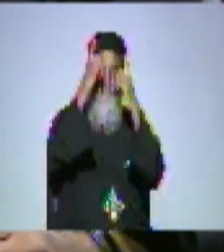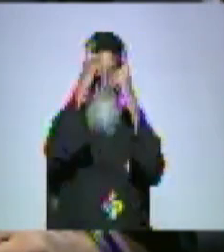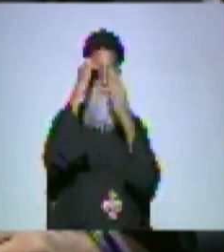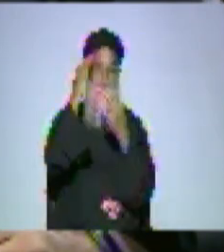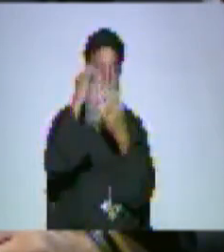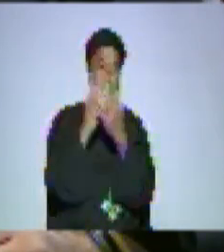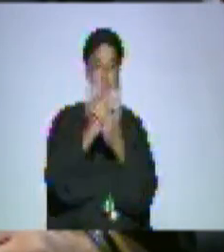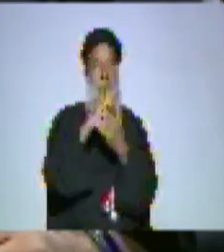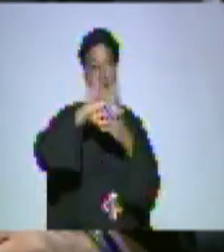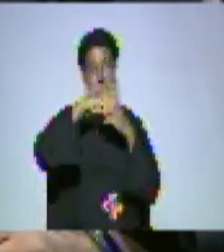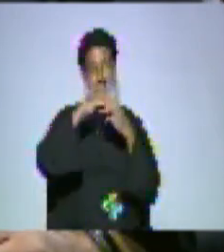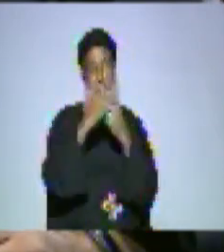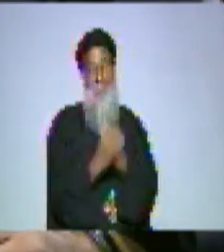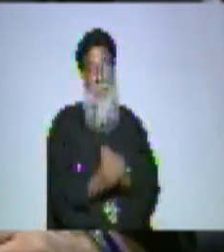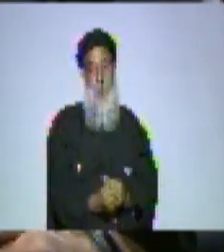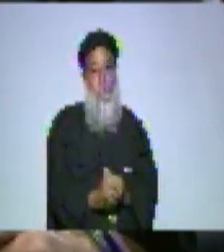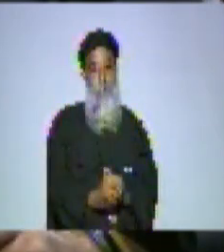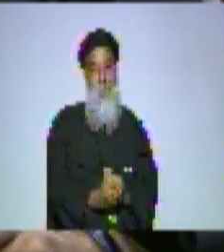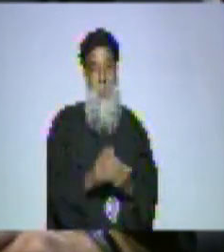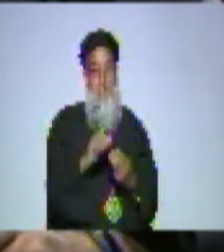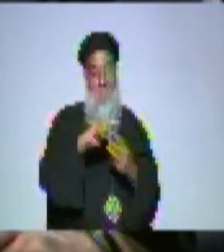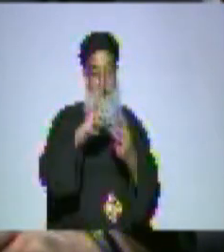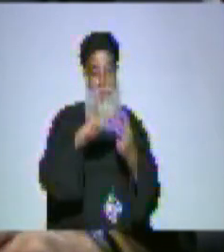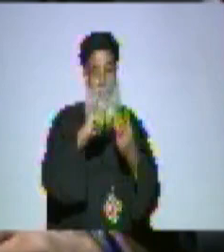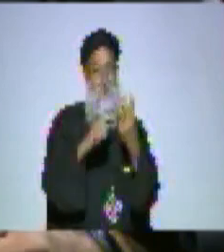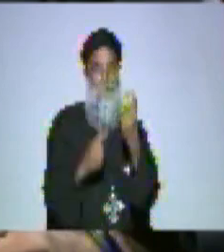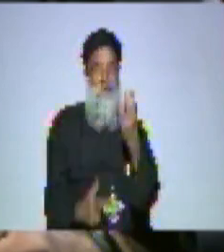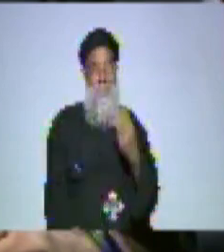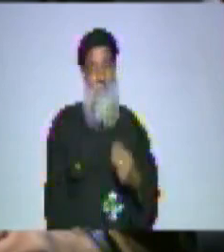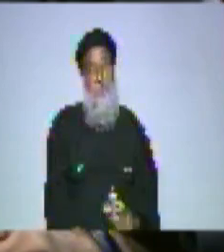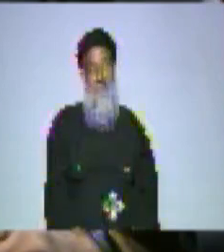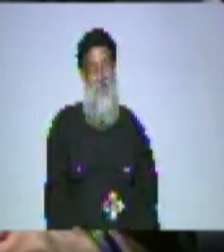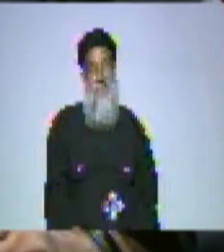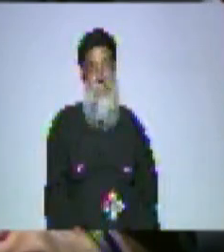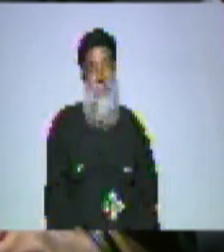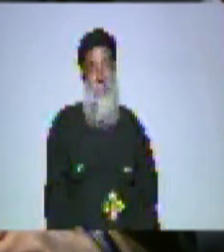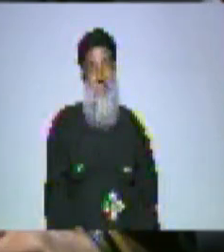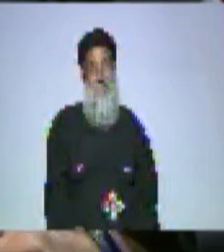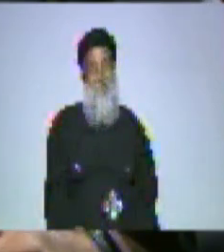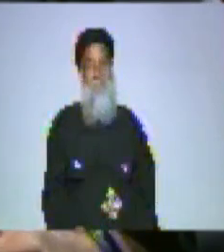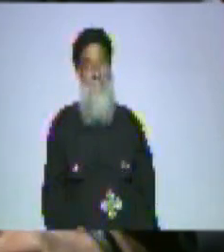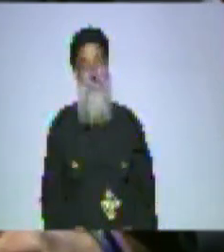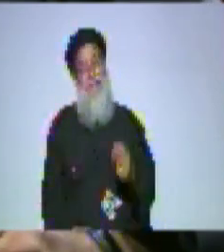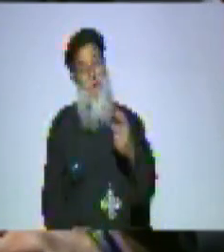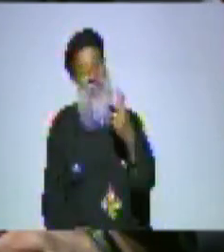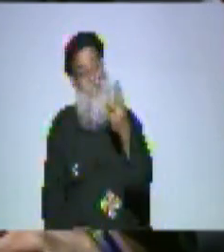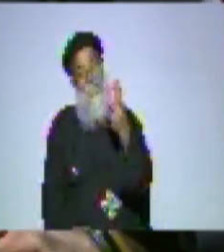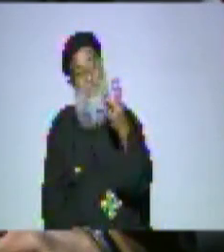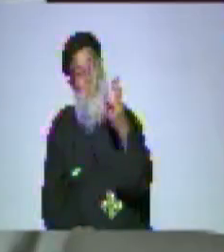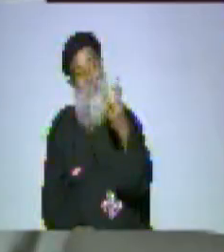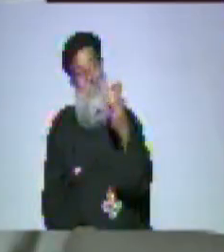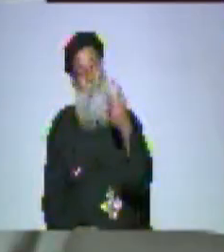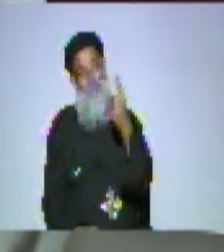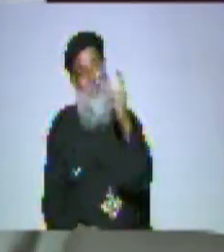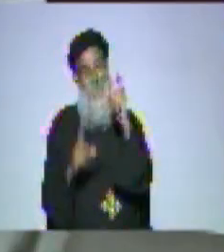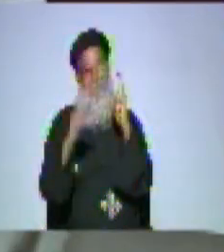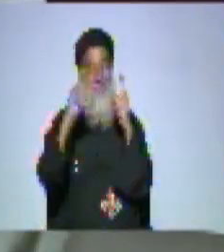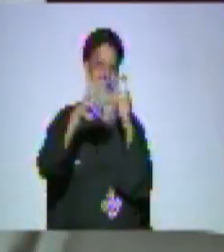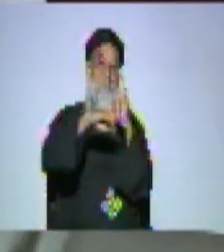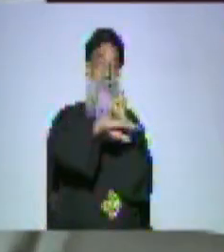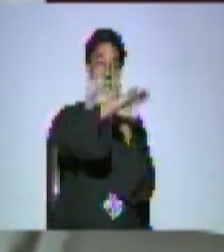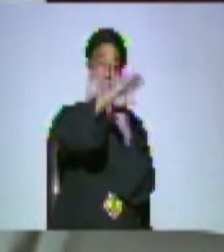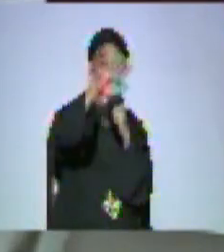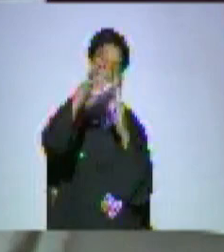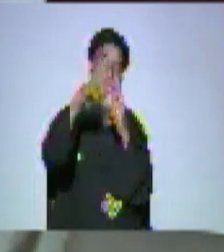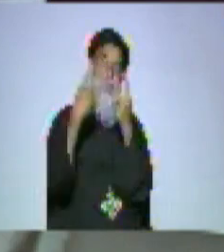واحده بس القواشي بتاعه الطبيعه قل يا رب ارحم يا رب ارحميه والمياه